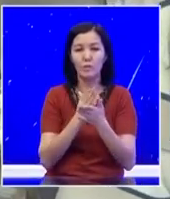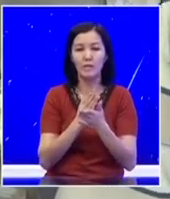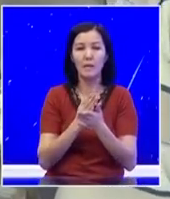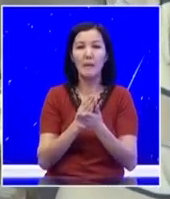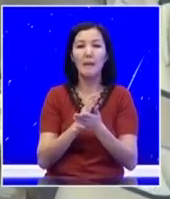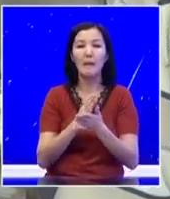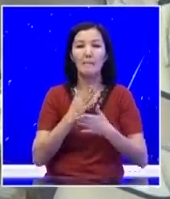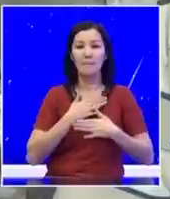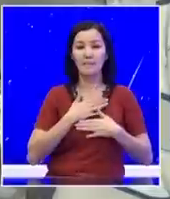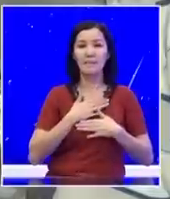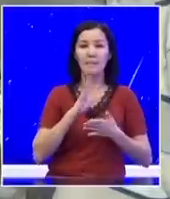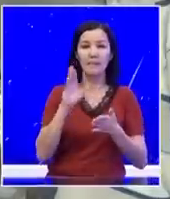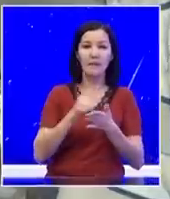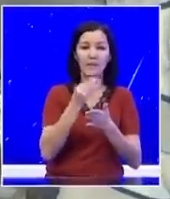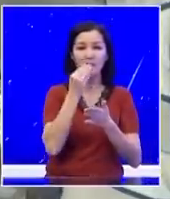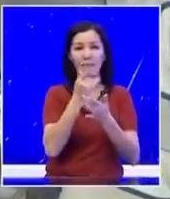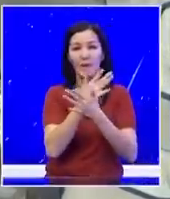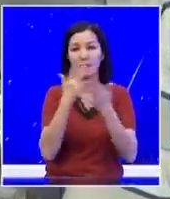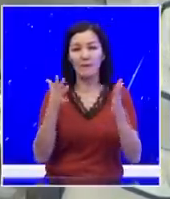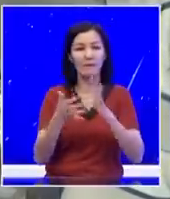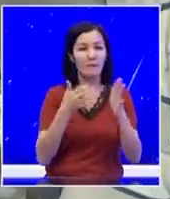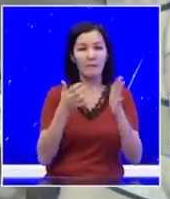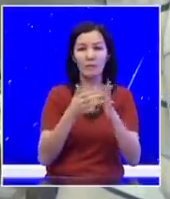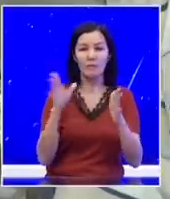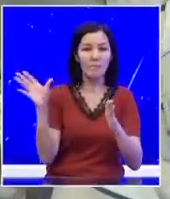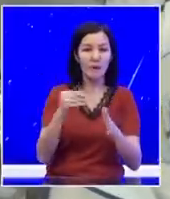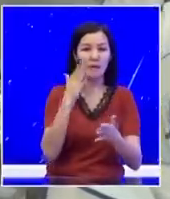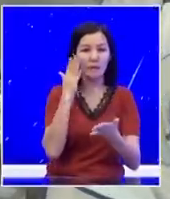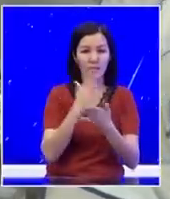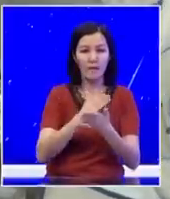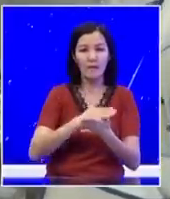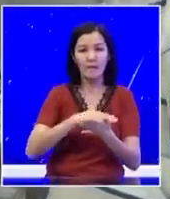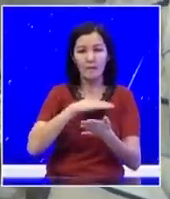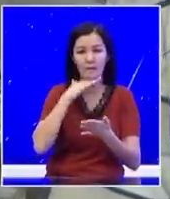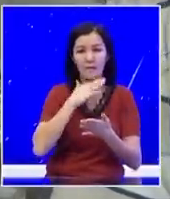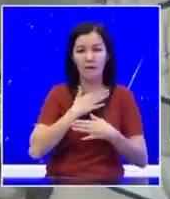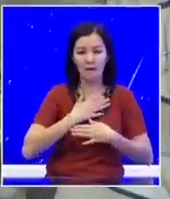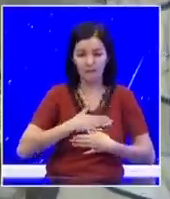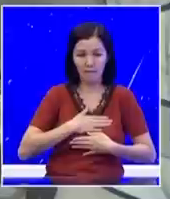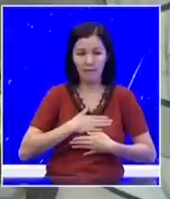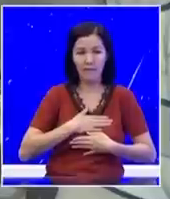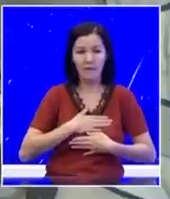өнімдерден ешқандай жаңағы тапшылық көріп жатқан жоқ. Бәрі риза, жаңағы